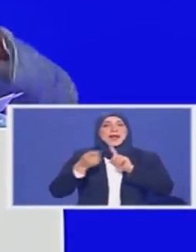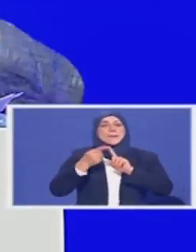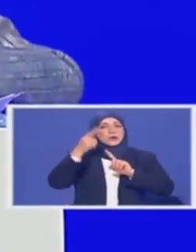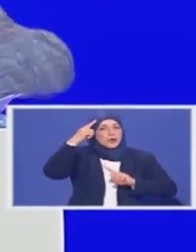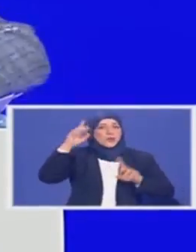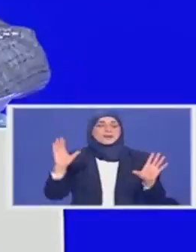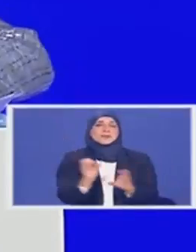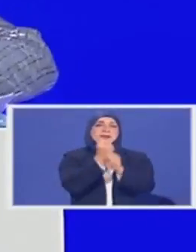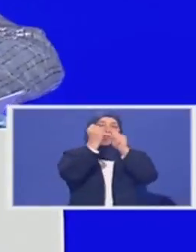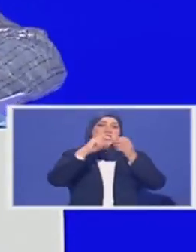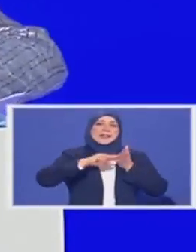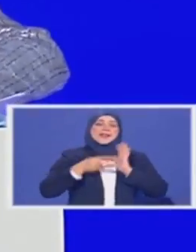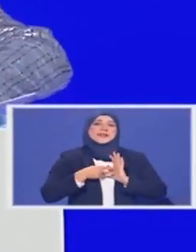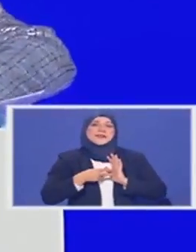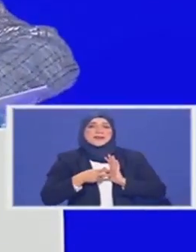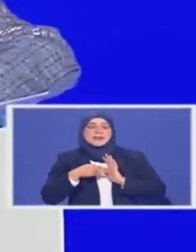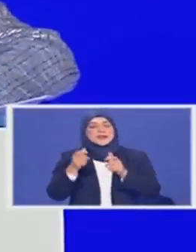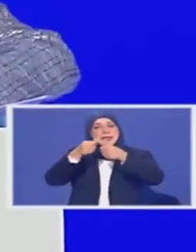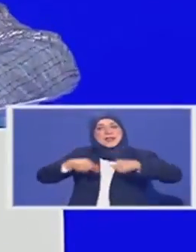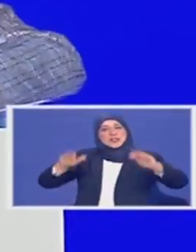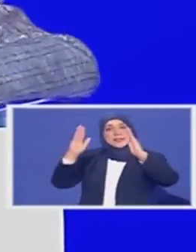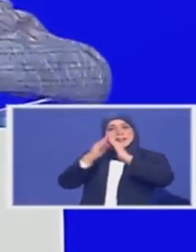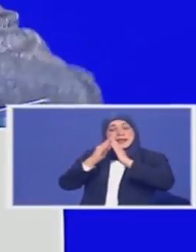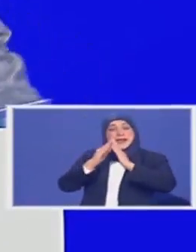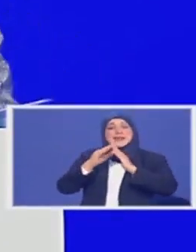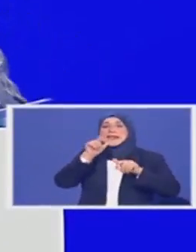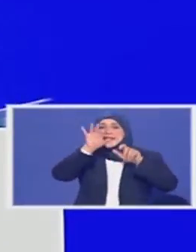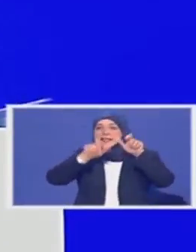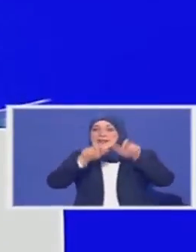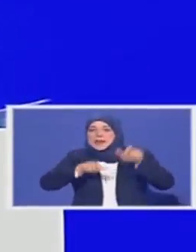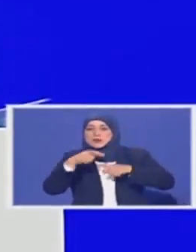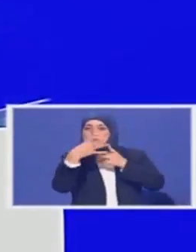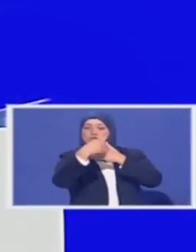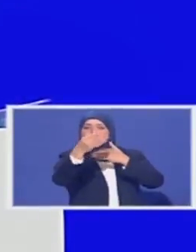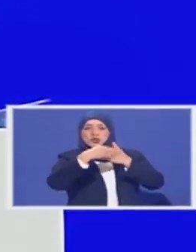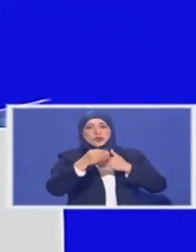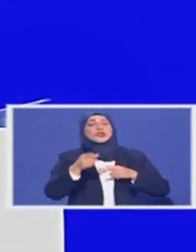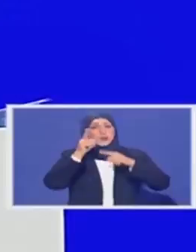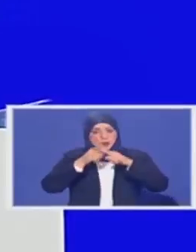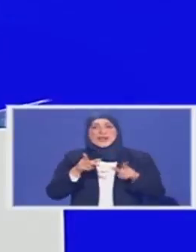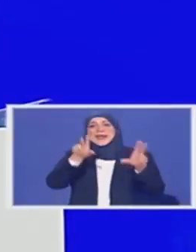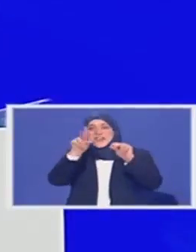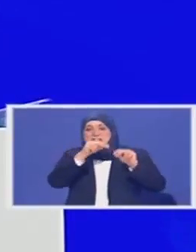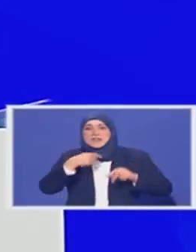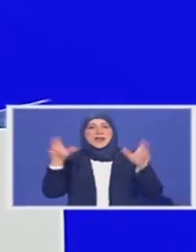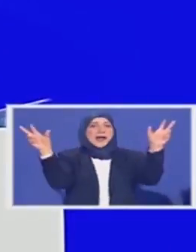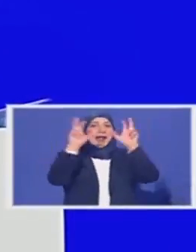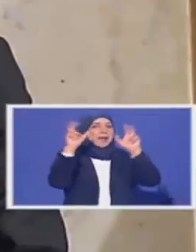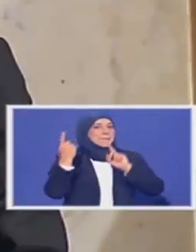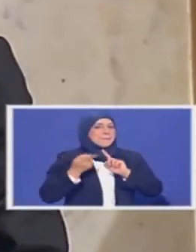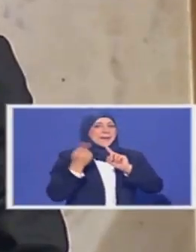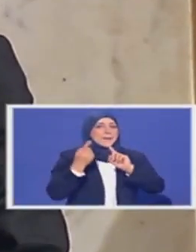في إنجاح خطة الحجر الصحي الموجهة. كيف كيف دور الإعلام ودوركم مهم جدا